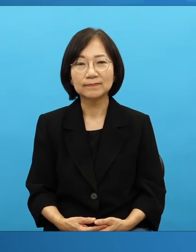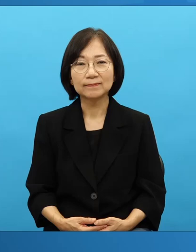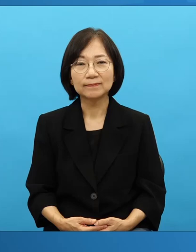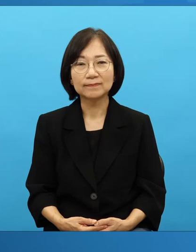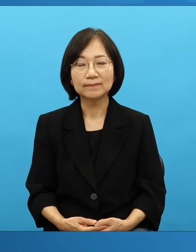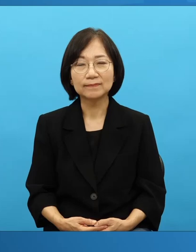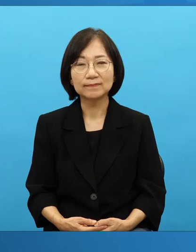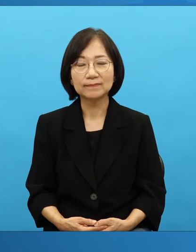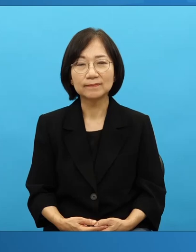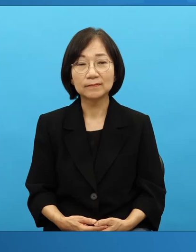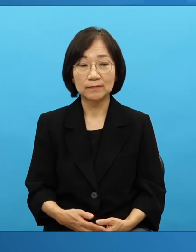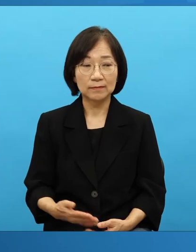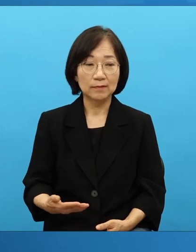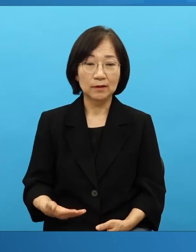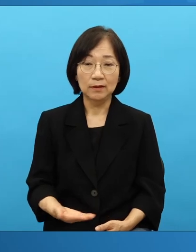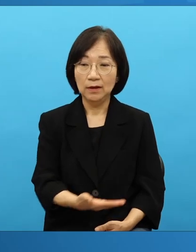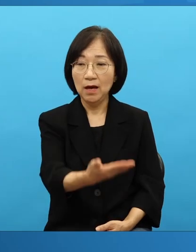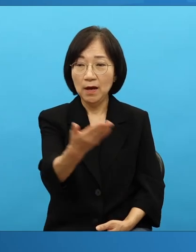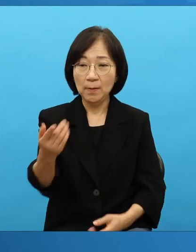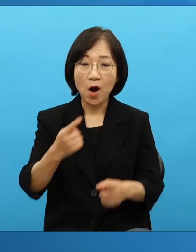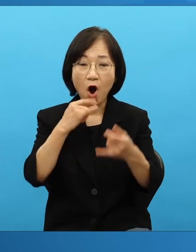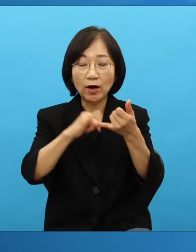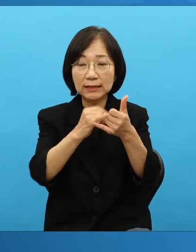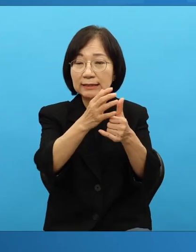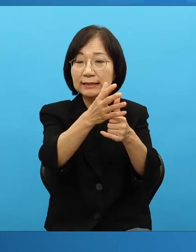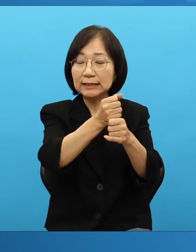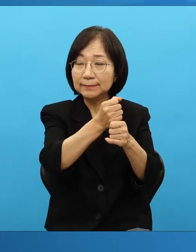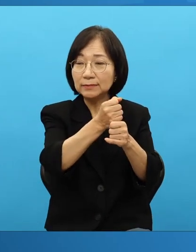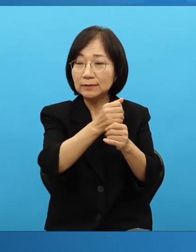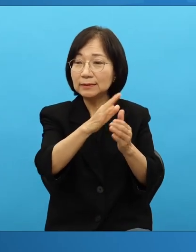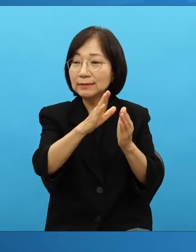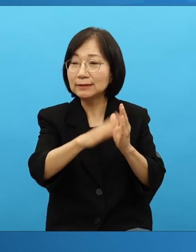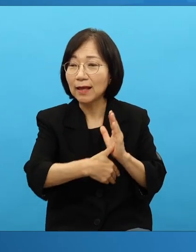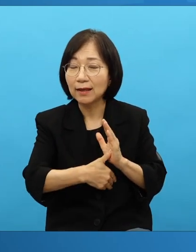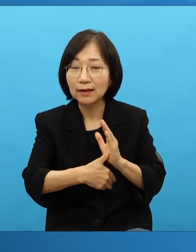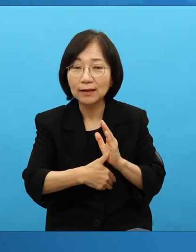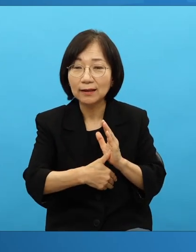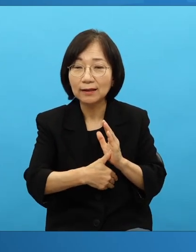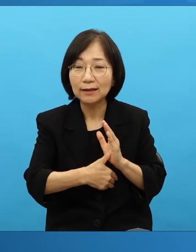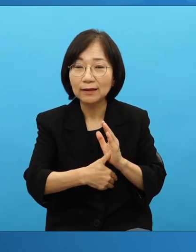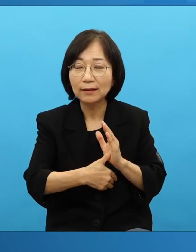이 언약 잡을 때 무슨 일이 일어나는 걸 알아야 되거든요.